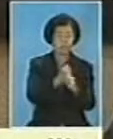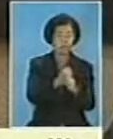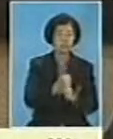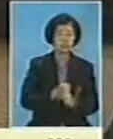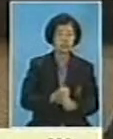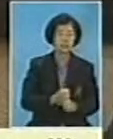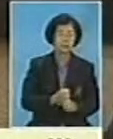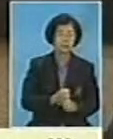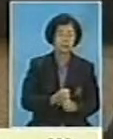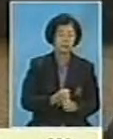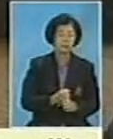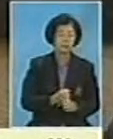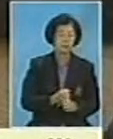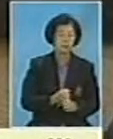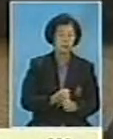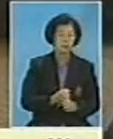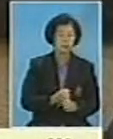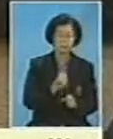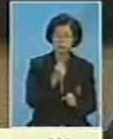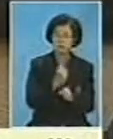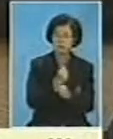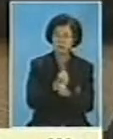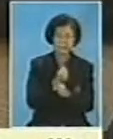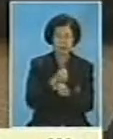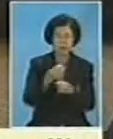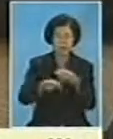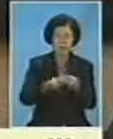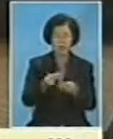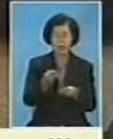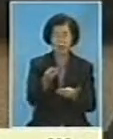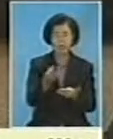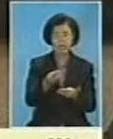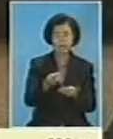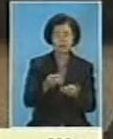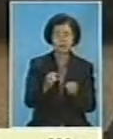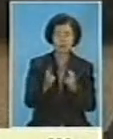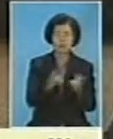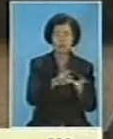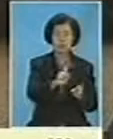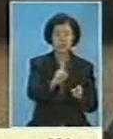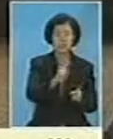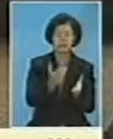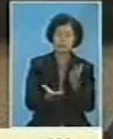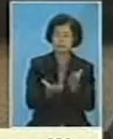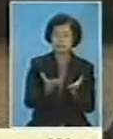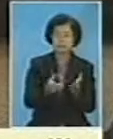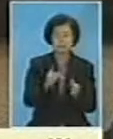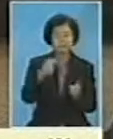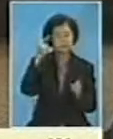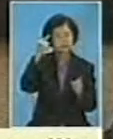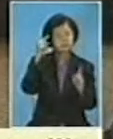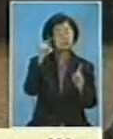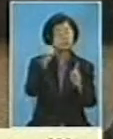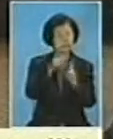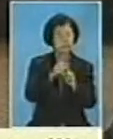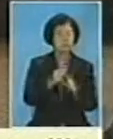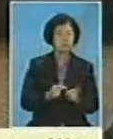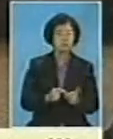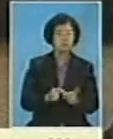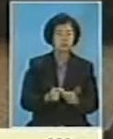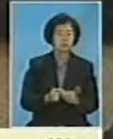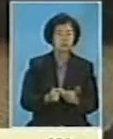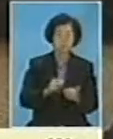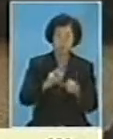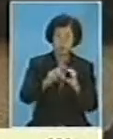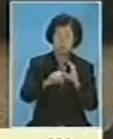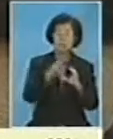และไม่ว่าจะดำเนินการระบายข้าวด้วยวิธีใดก็ตามก็จะต้องคำนึงถึงสภาวะ